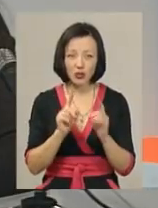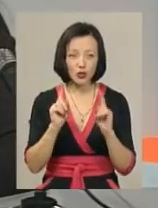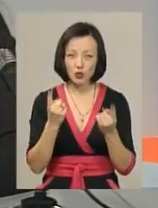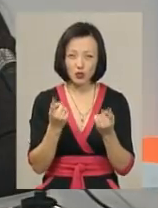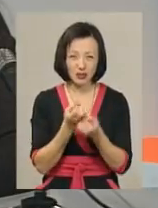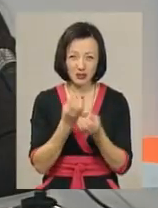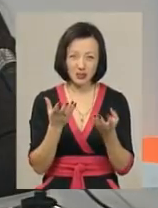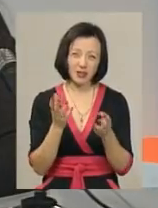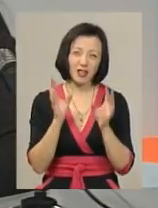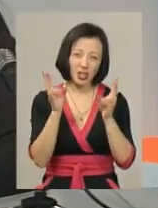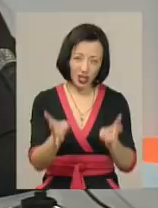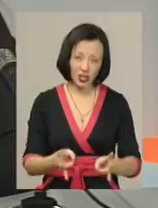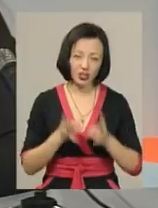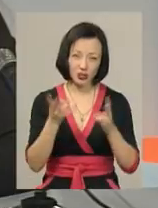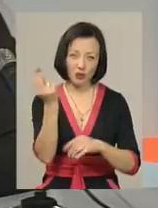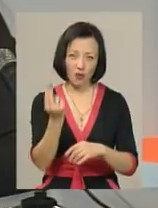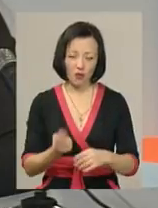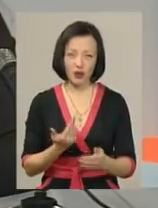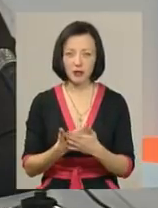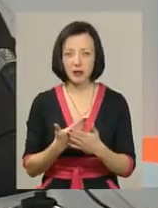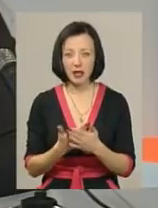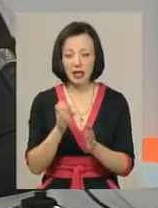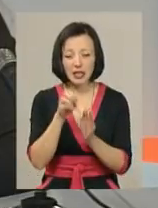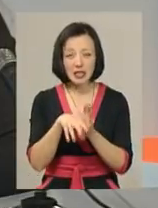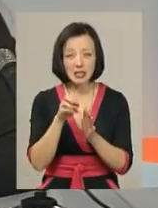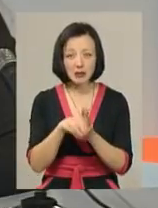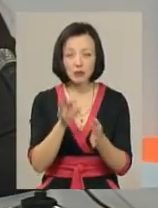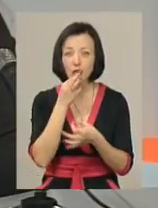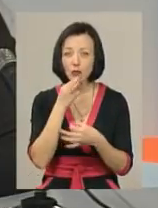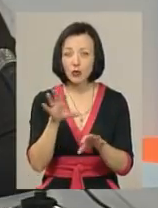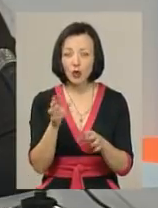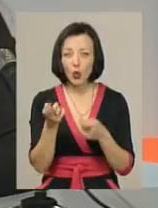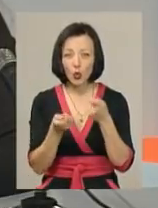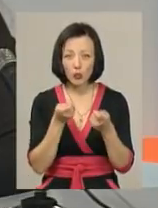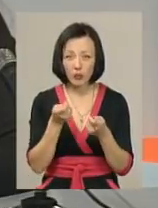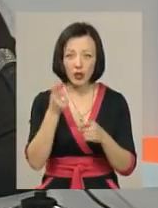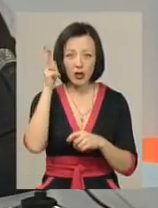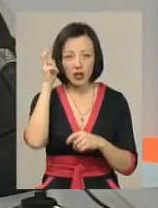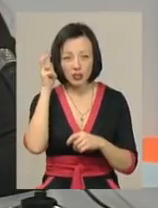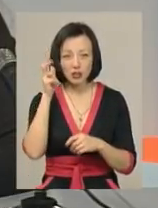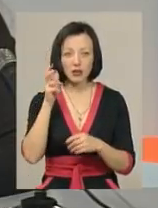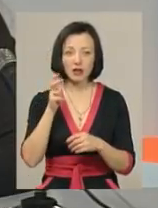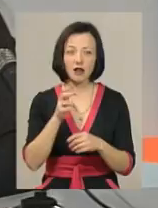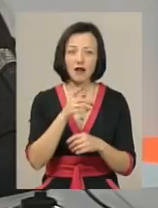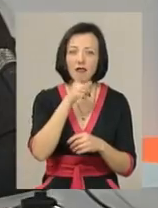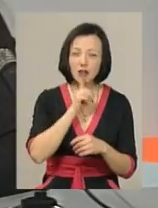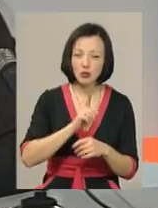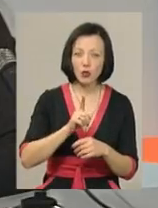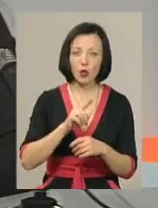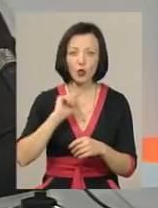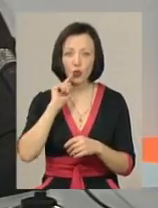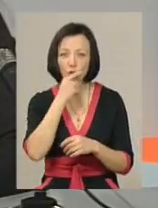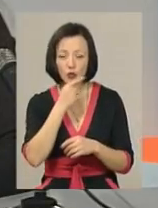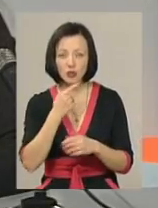яскравими пастель кольори щоб це були так і насипте туди будь-якої крупи гречаної фасолю